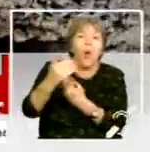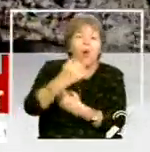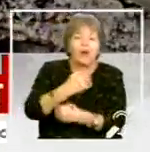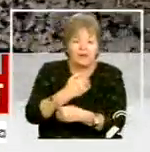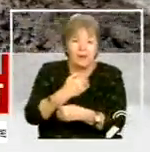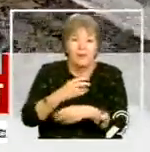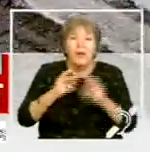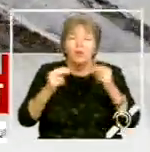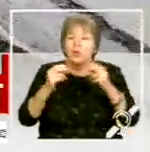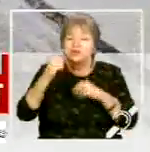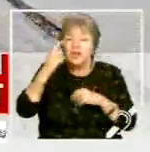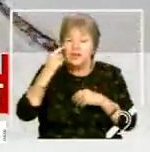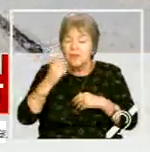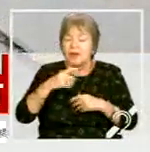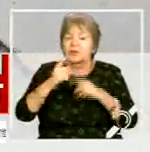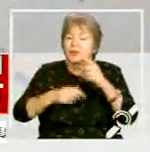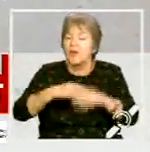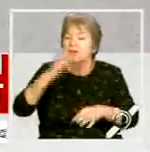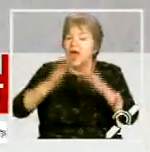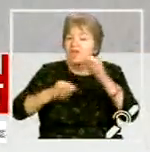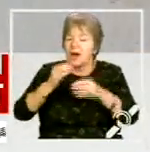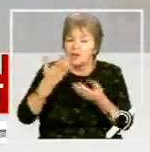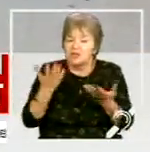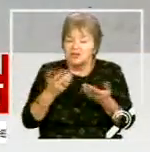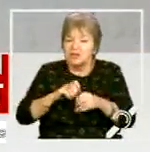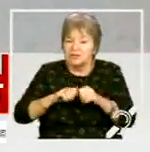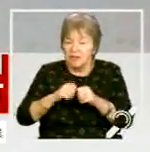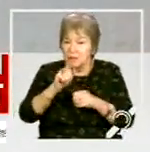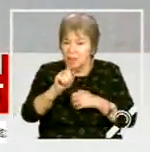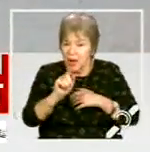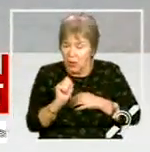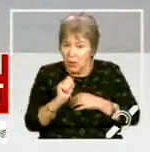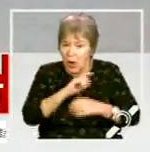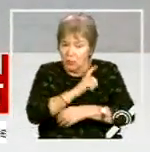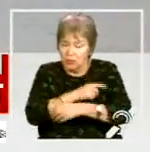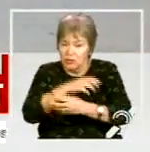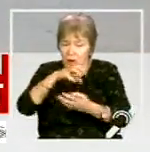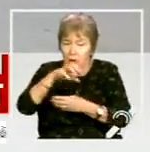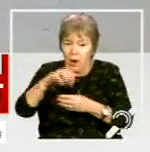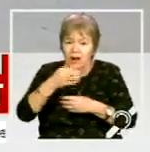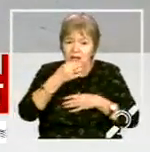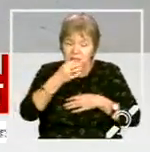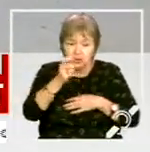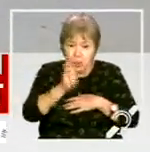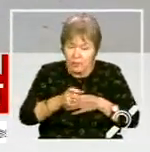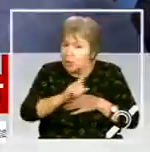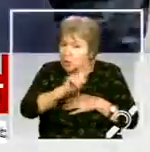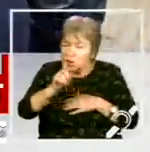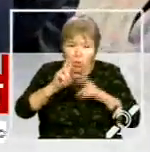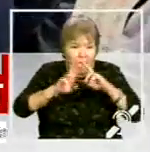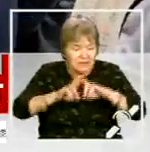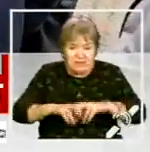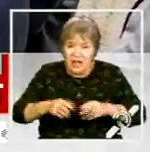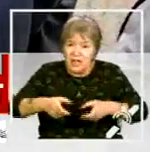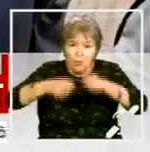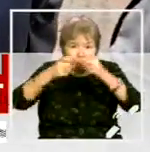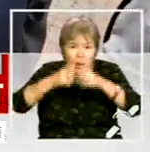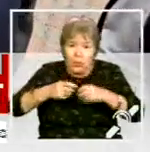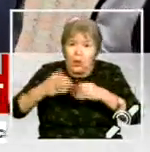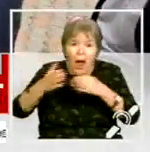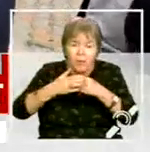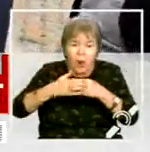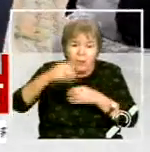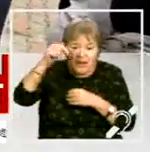mulți experți urmează să evalueze acum situația. Autoritățile locale le-au transmis oamenilor să nu mai stea în blocurile din apropierea craterului.